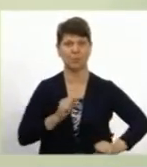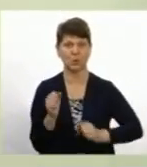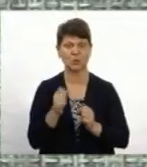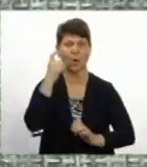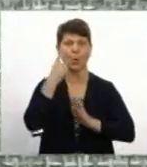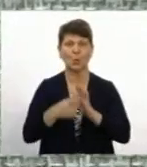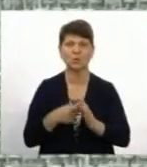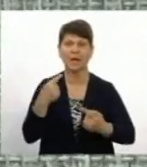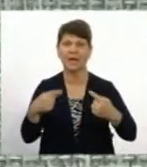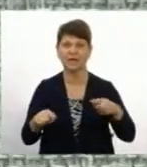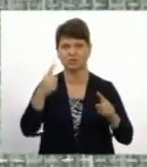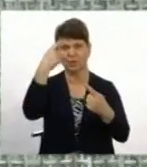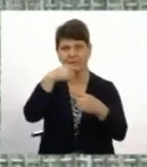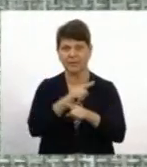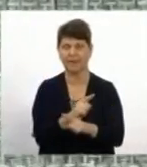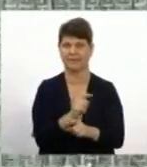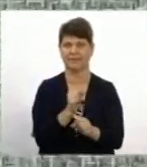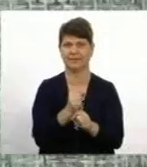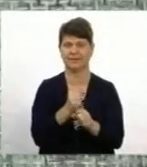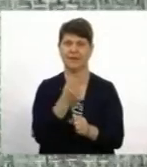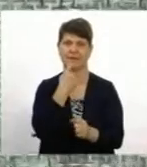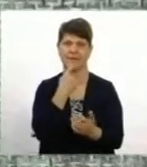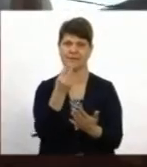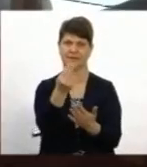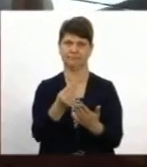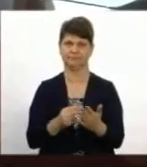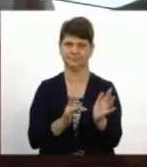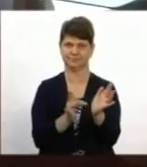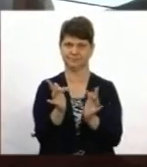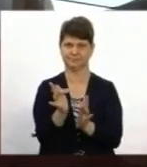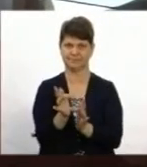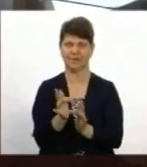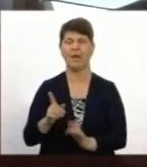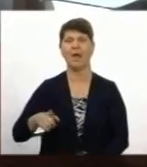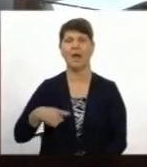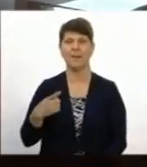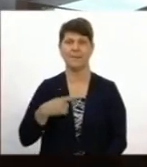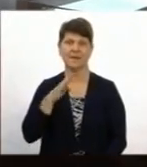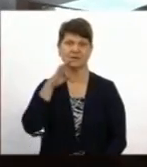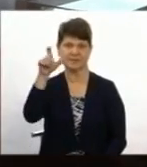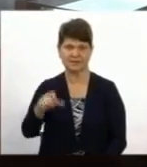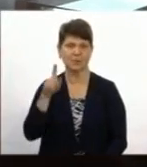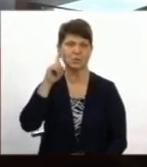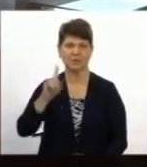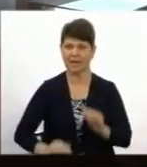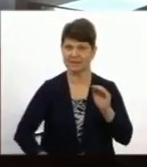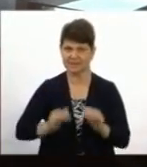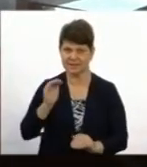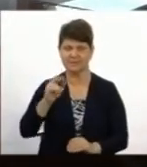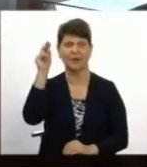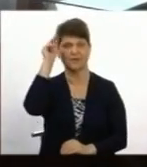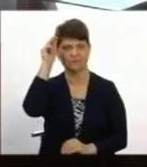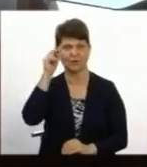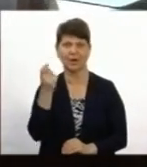дізнатися про інші техніки розписування великодніх яєць. Майстриню знаю з дитинства. Вчилися разом, вона